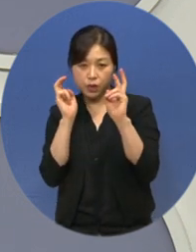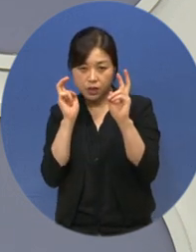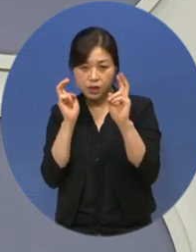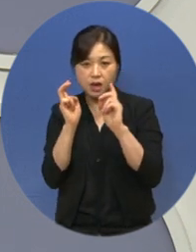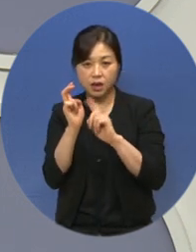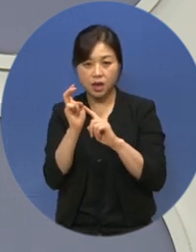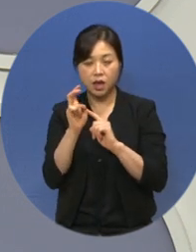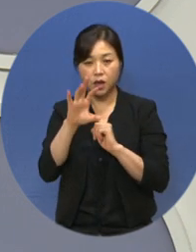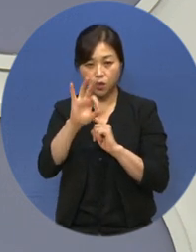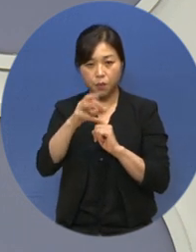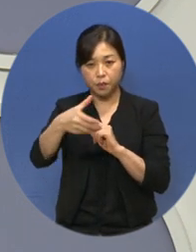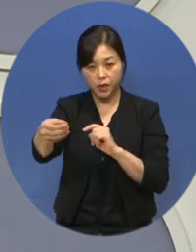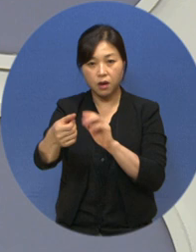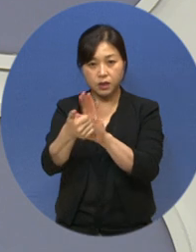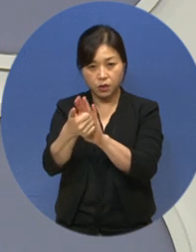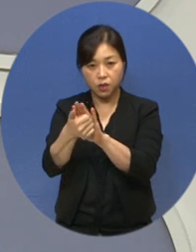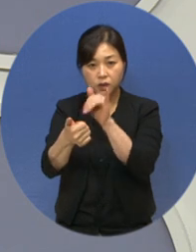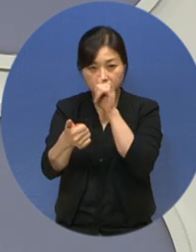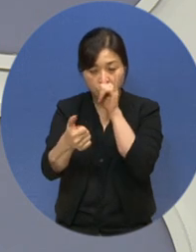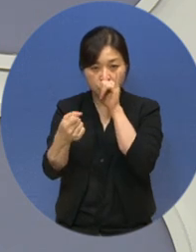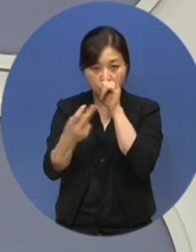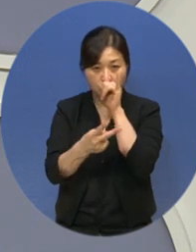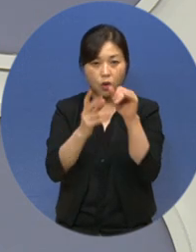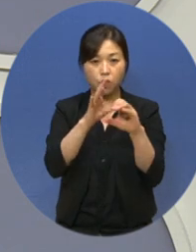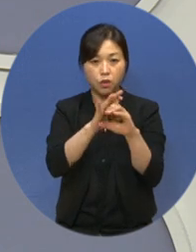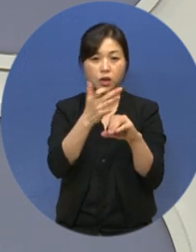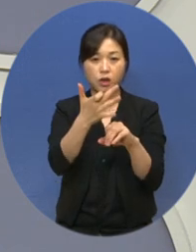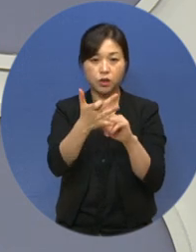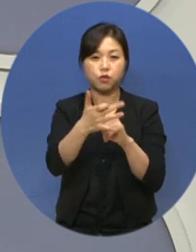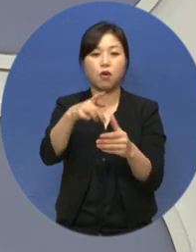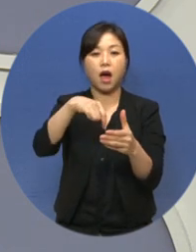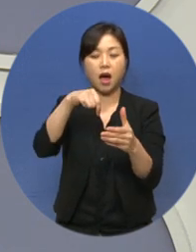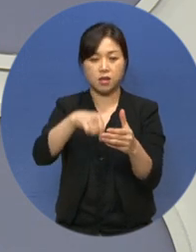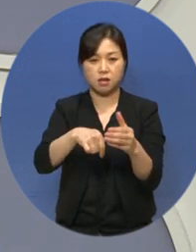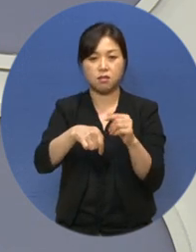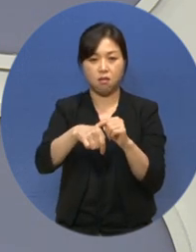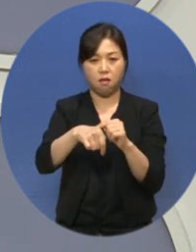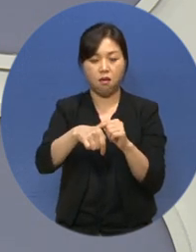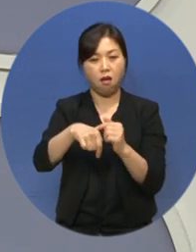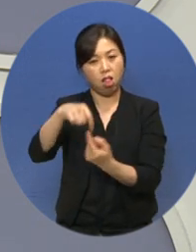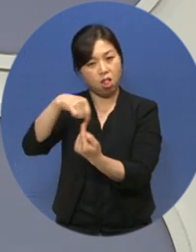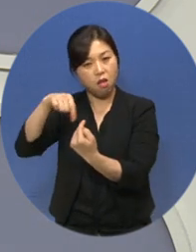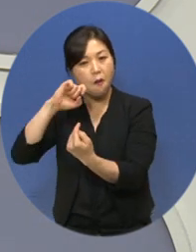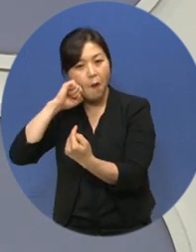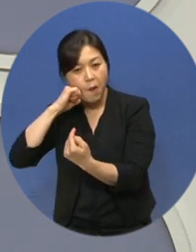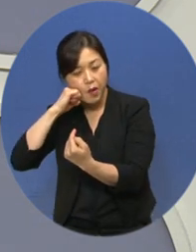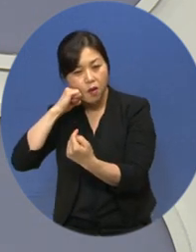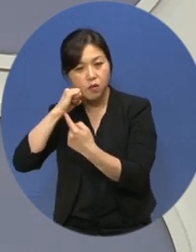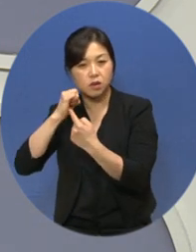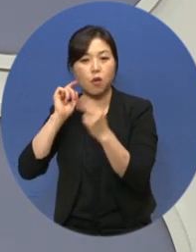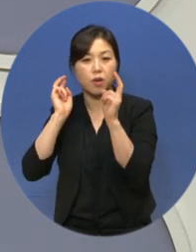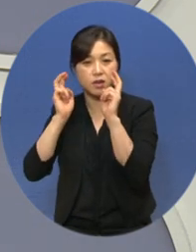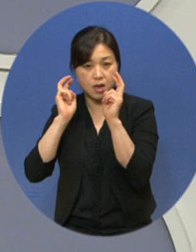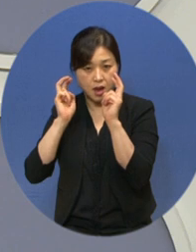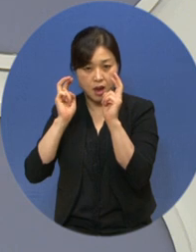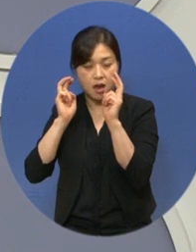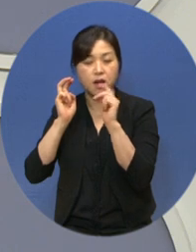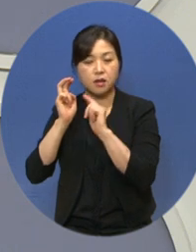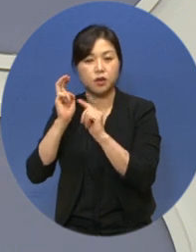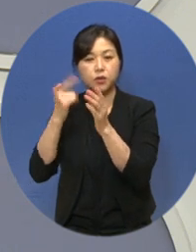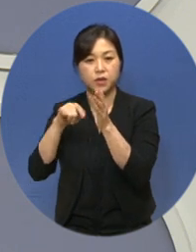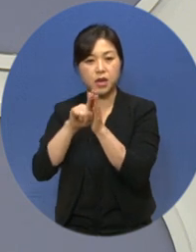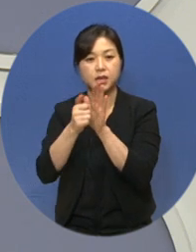아니면 여러 가지 그 그런 알고 내서 어려운 산업에 대해서 단기 지원 문제 같은거도 앞장서서